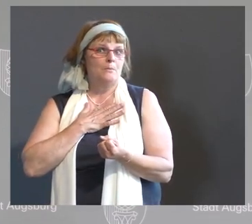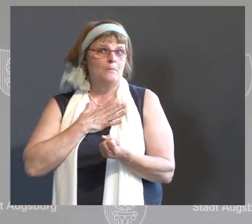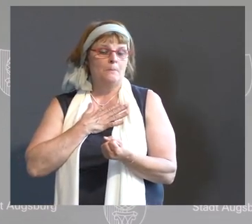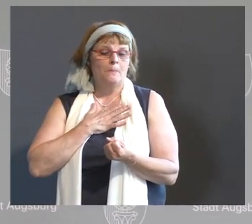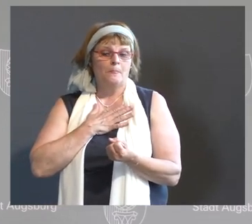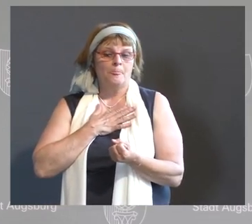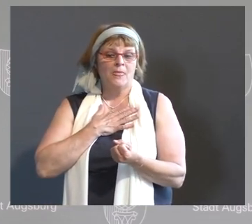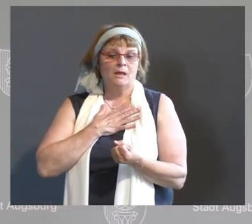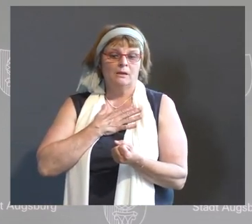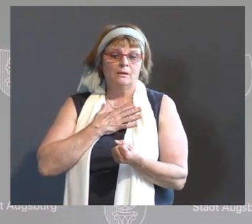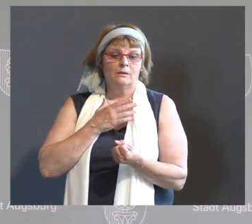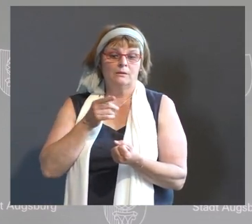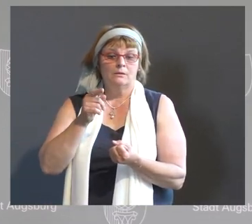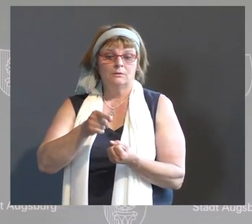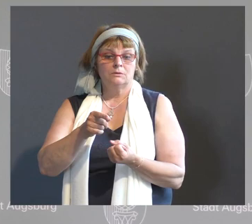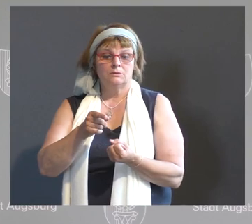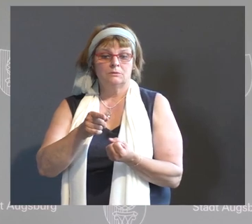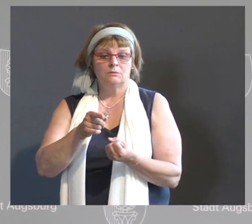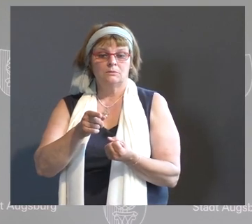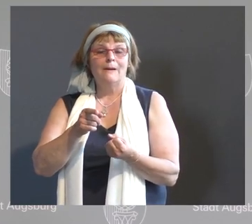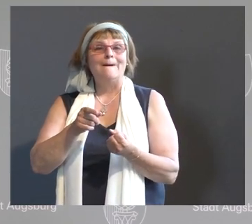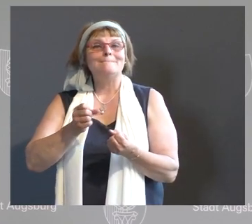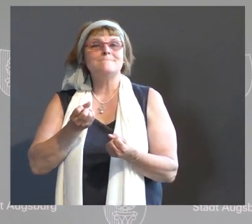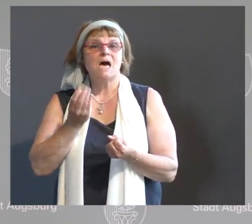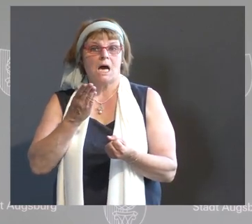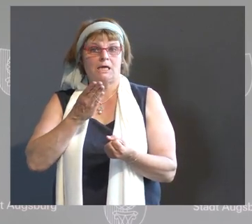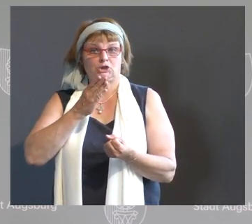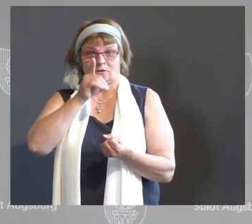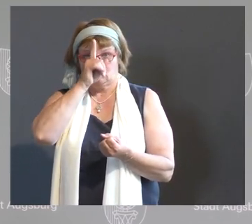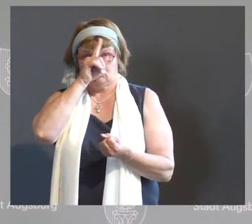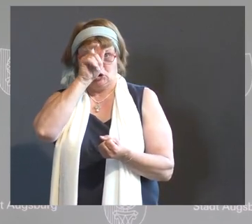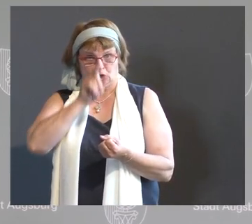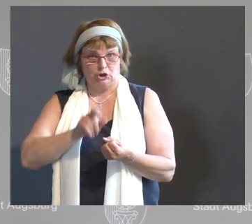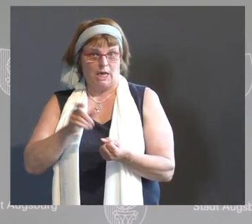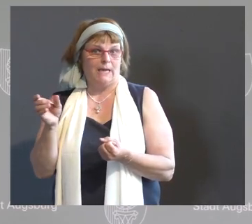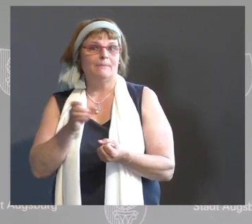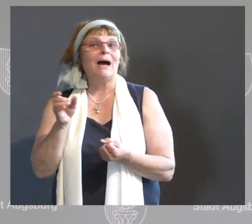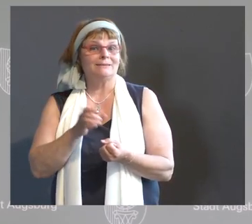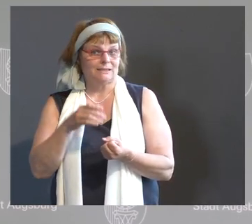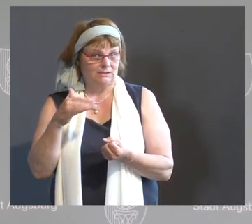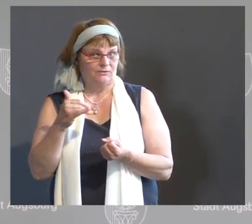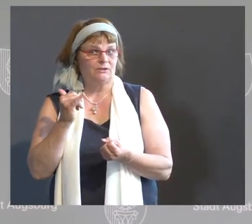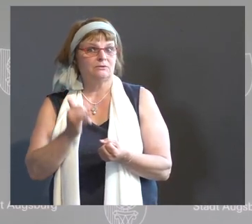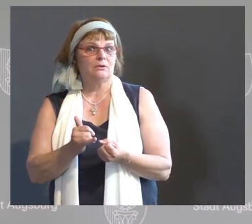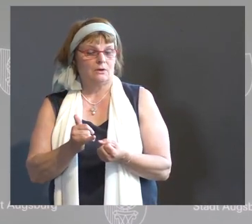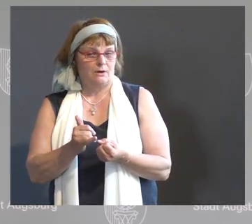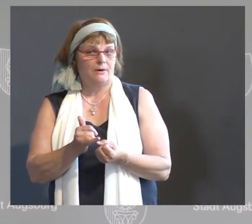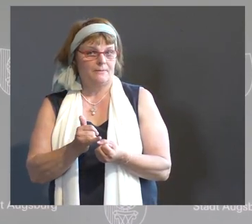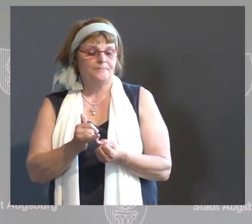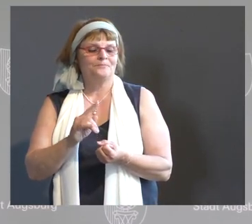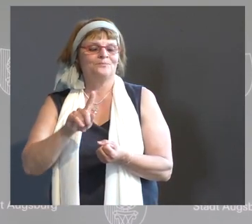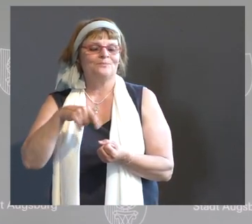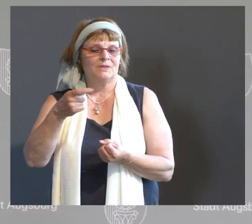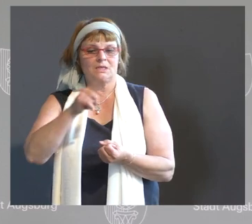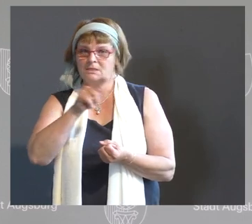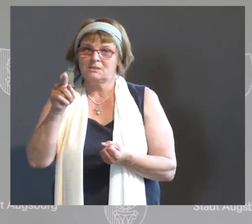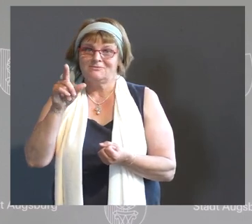waren. Es waren Kräfte der Bereitschaftspolizei im Einsatzraum. Im Übrigen werden wir auch nächstes